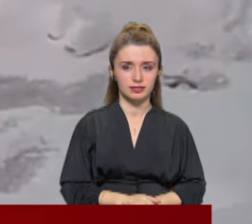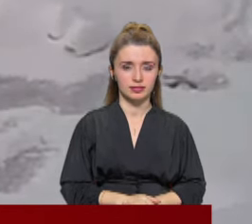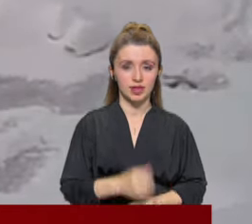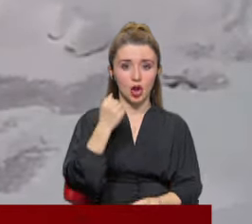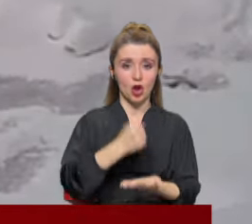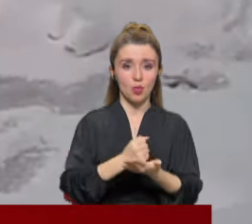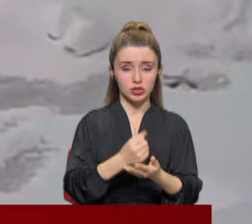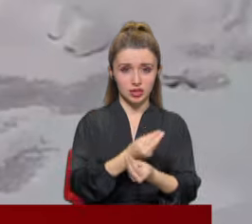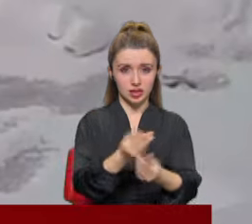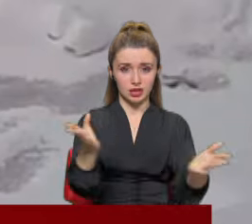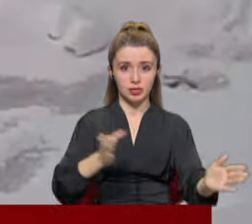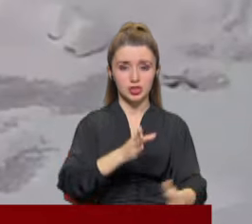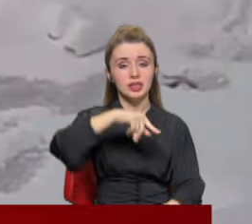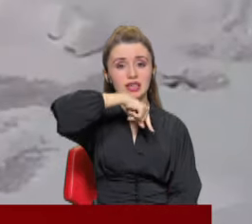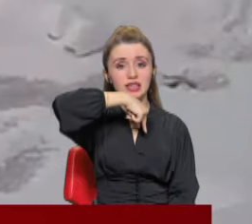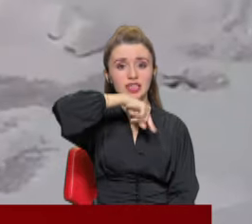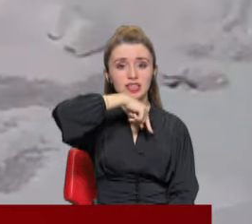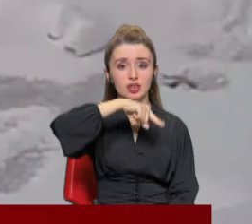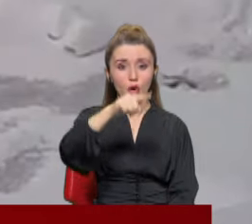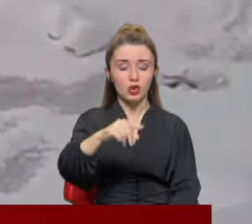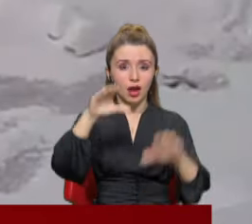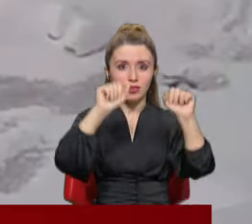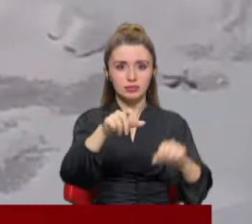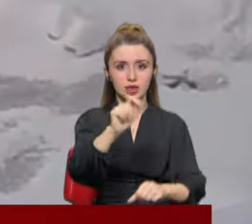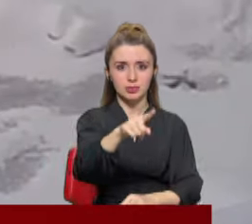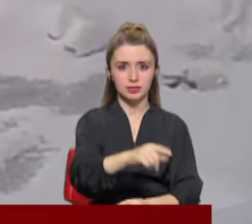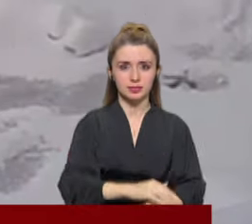Posta dağıtmaya çıktığı yaban hindisine hedef oldu.